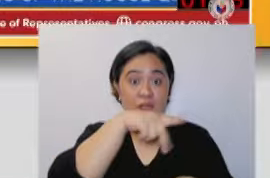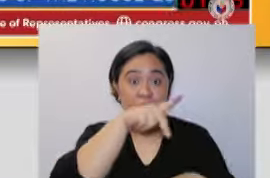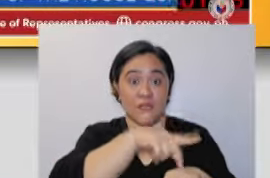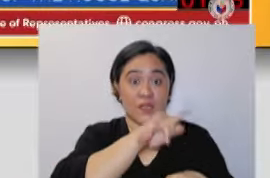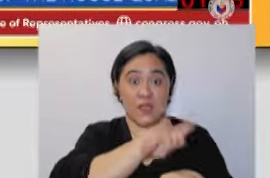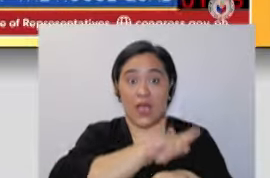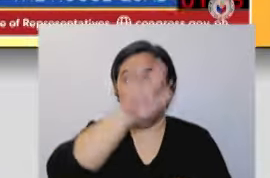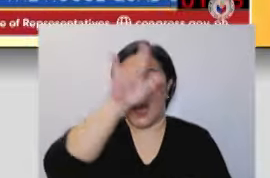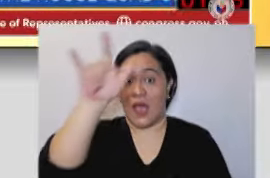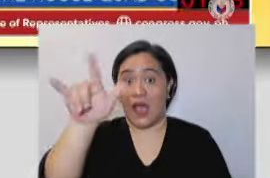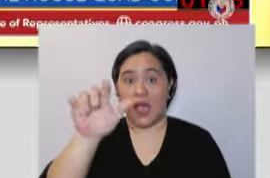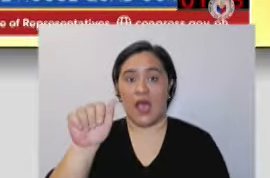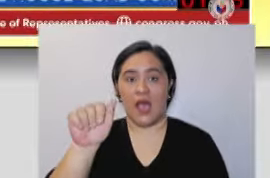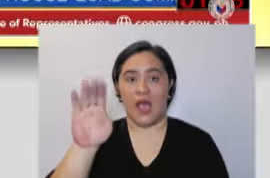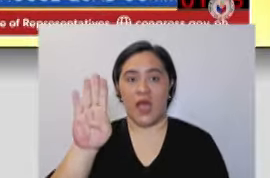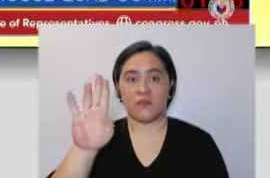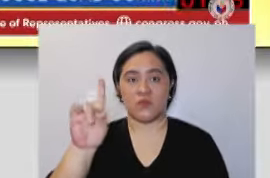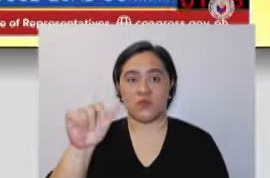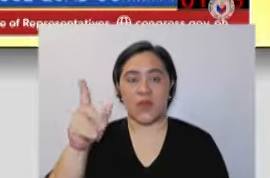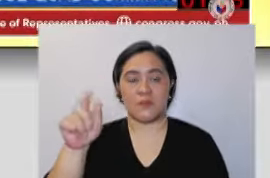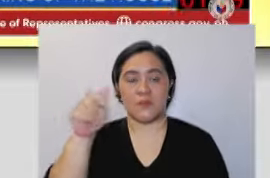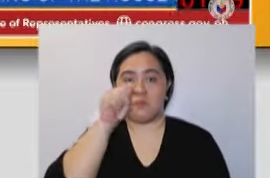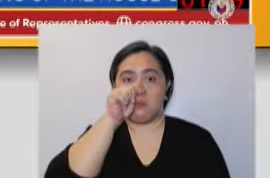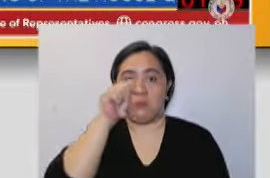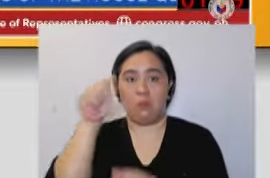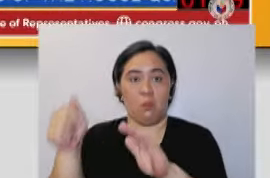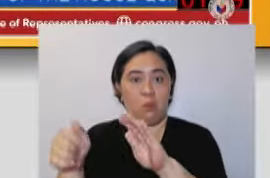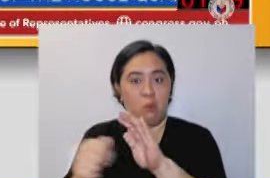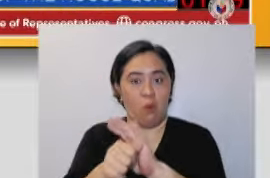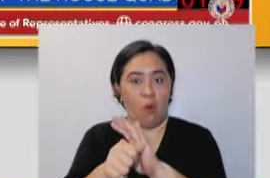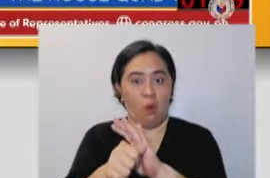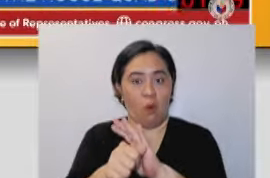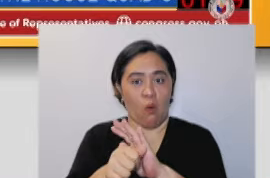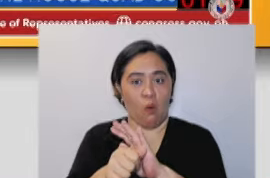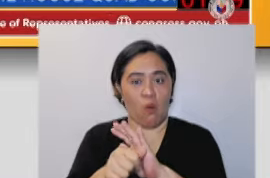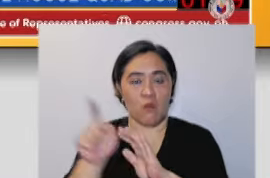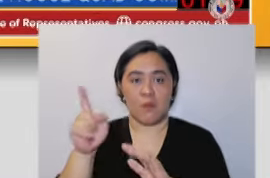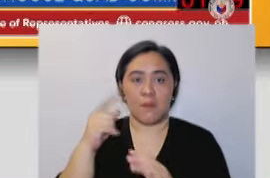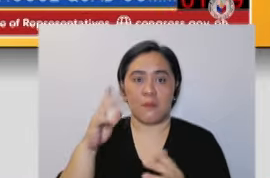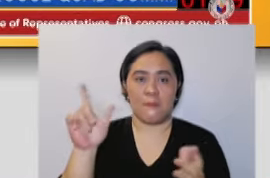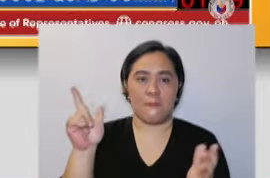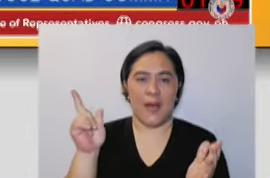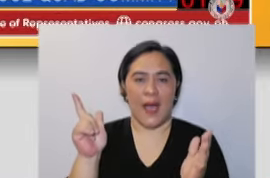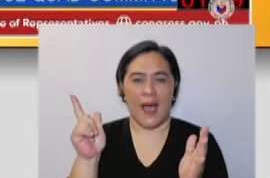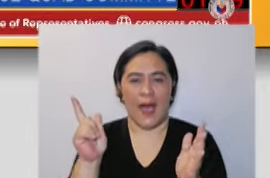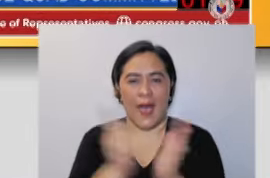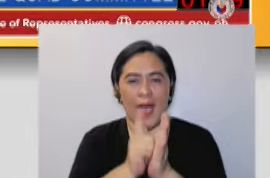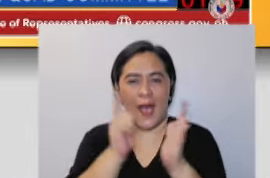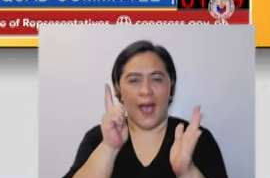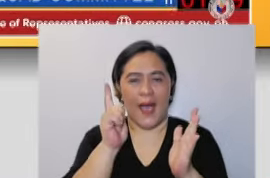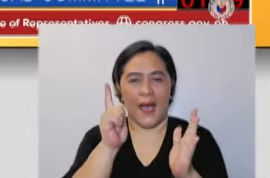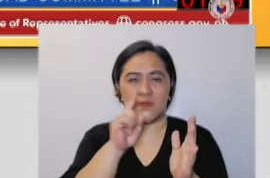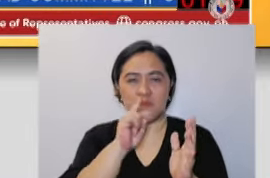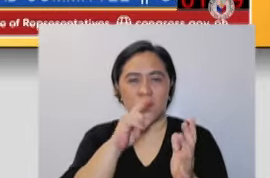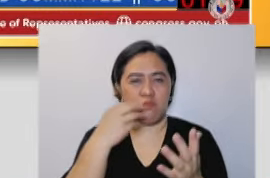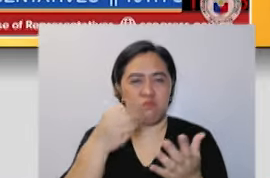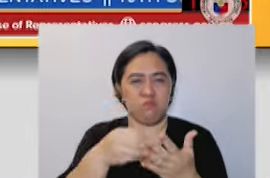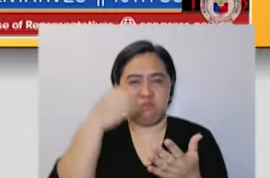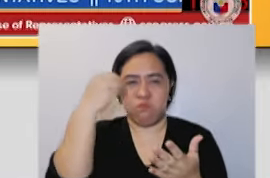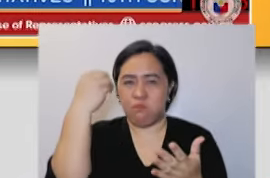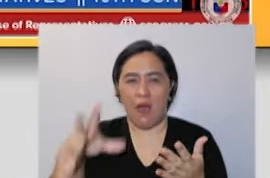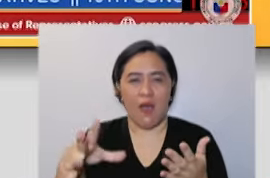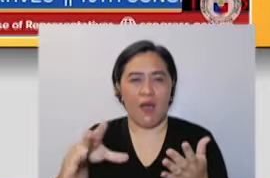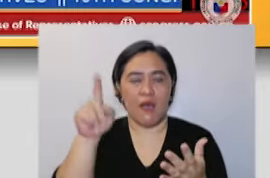nagtatago at dito siya yung napakamahal na kwan napakamahal na ah ah condominum